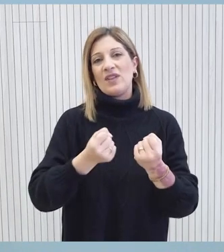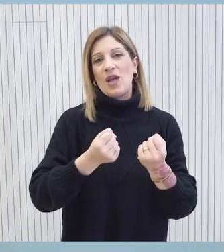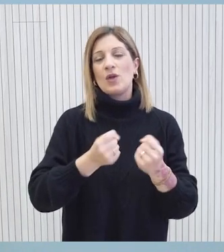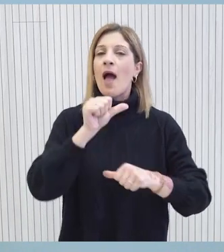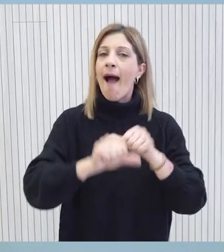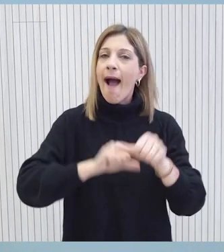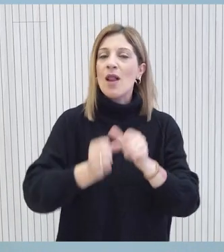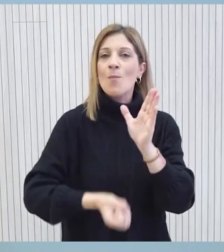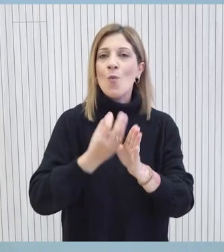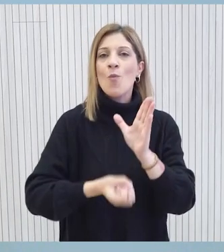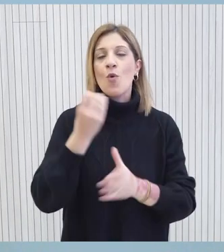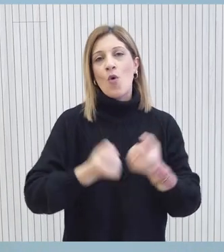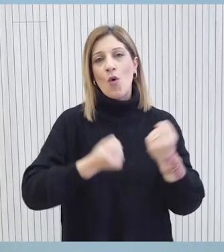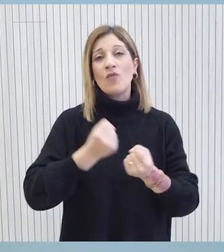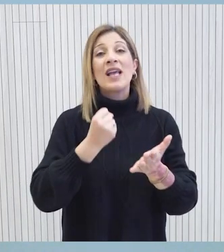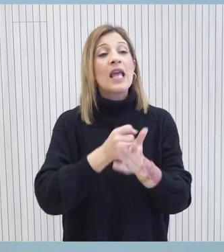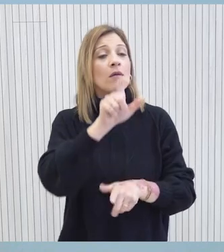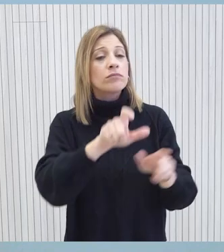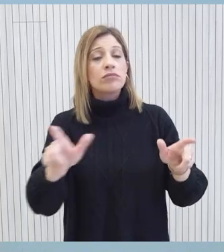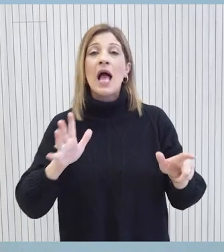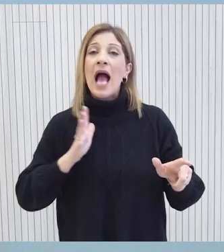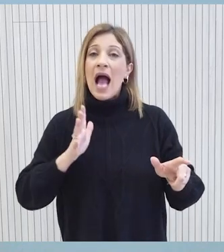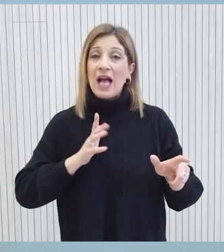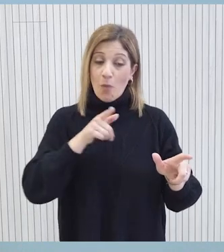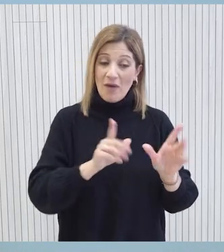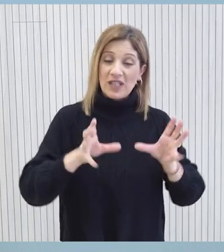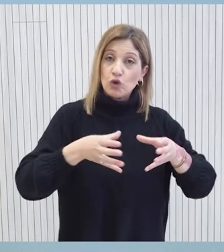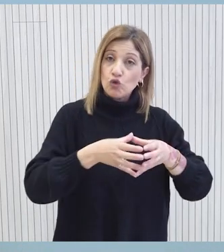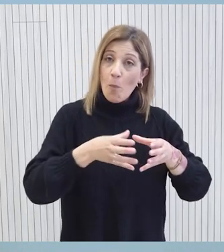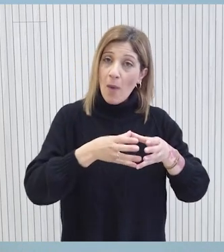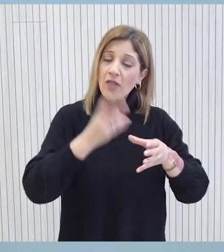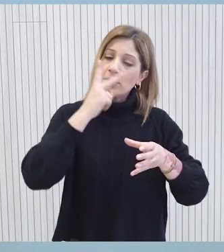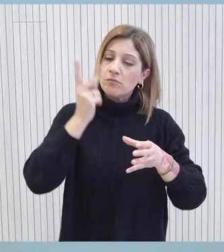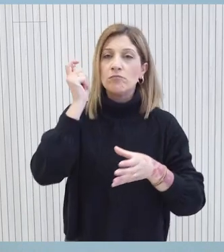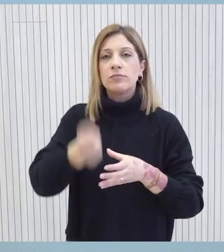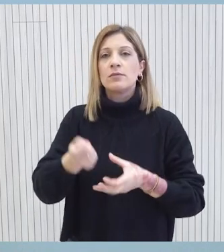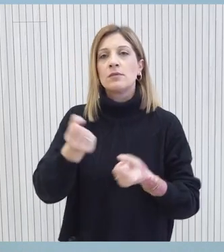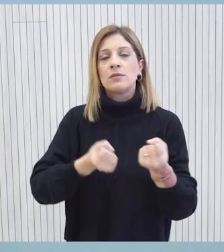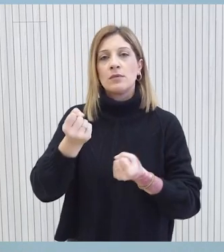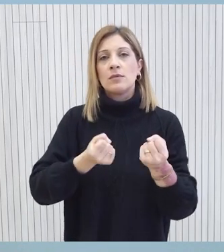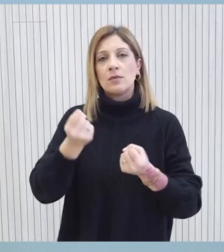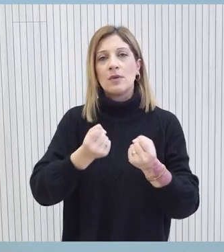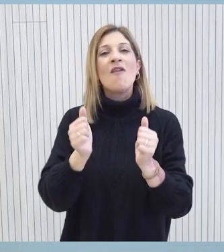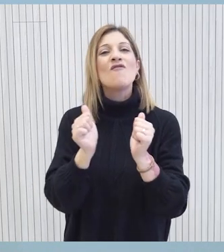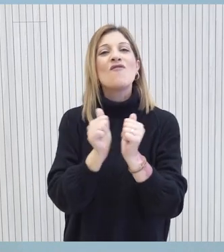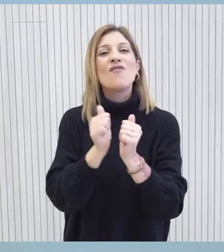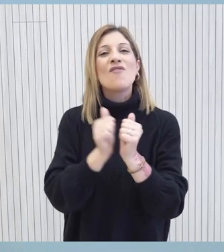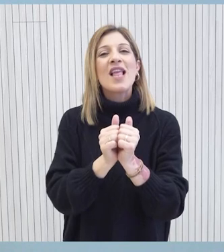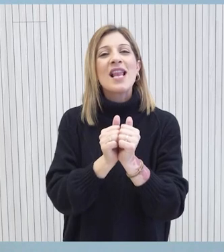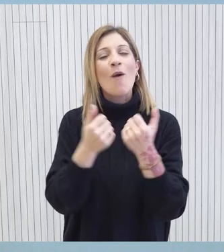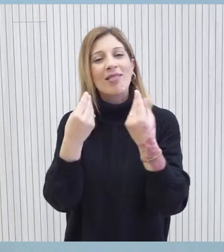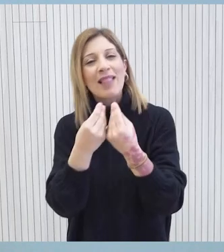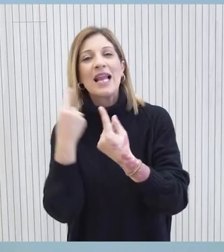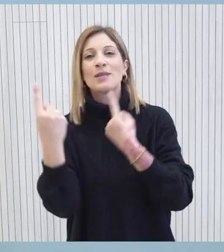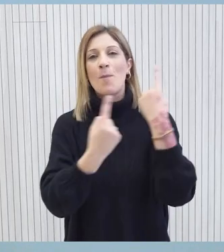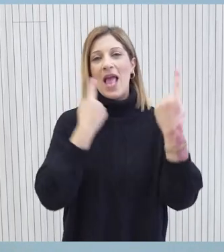και παράλληλα θα δοθεί ευκαιρία σε άτομα που εμπίπτουν στις πιο πάνω πληθυσμιακές ομάδες να αποκτήσουν όχημα φιλικό προς το περιβάλλον το οποίο